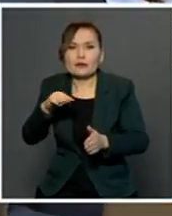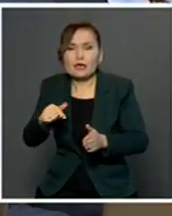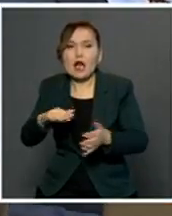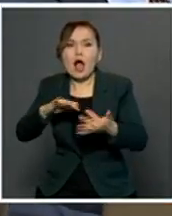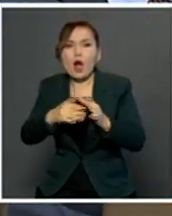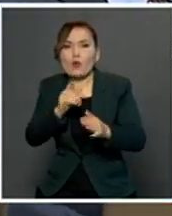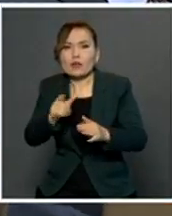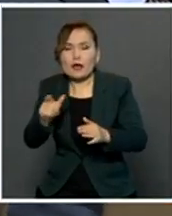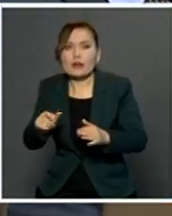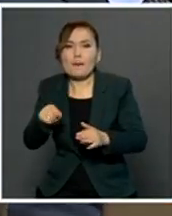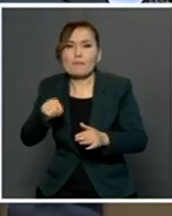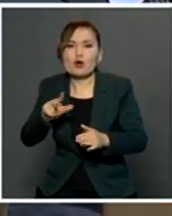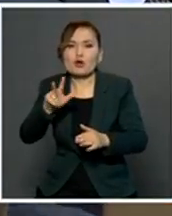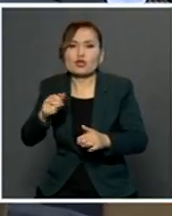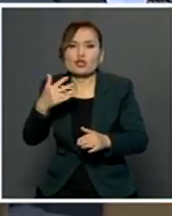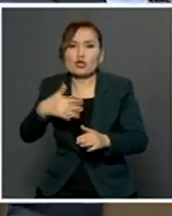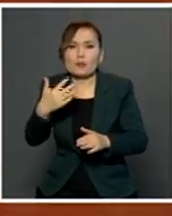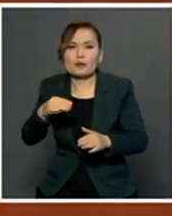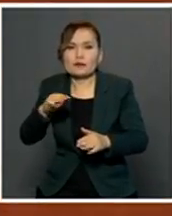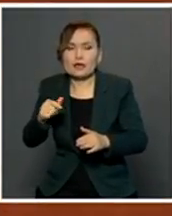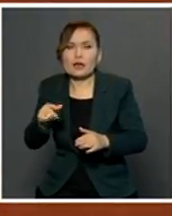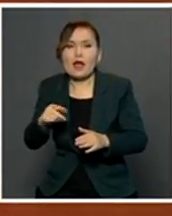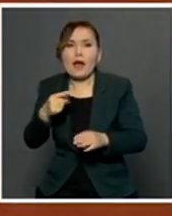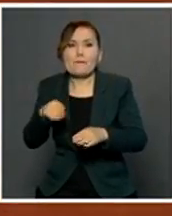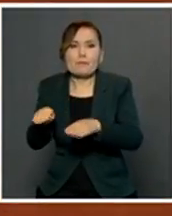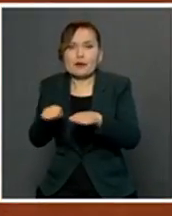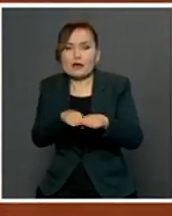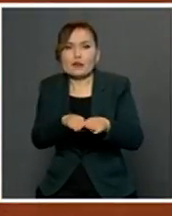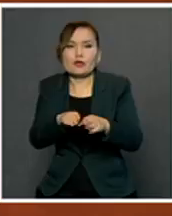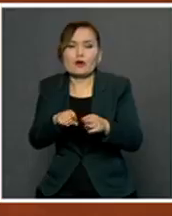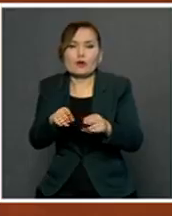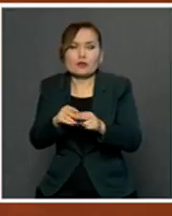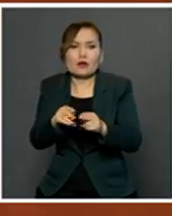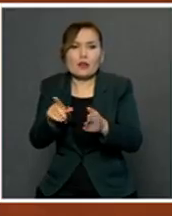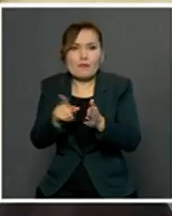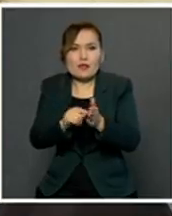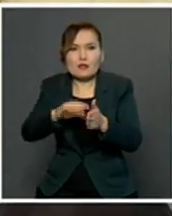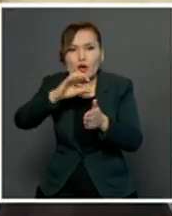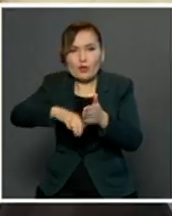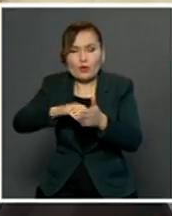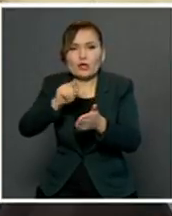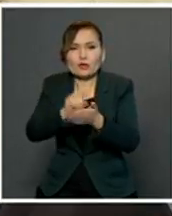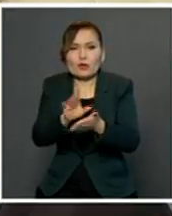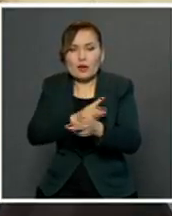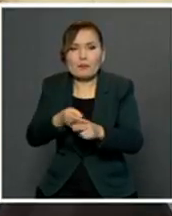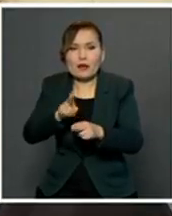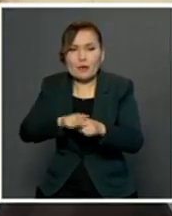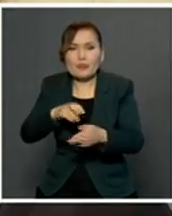тұрғындары 1355 теңге көлемінде бірыңғай жиынтық төлем жасауы тиіс. Сөйтіп